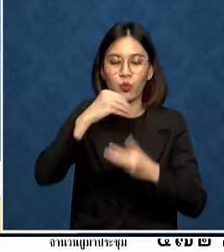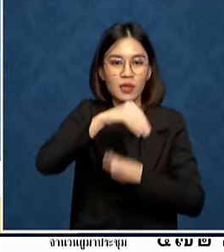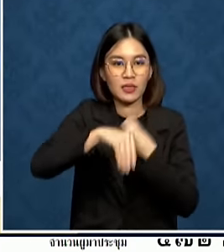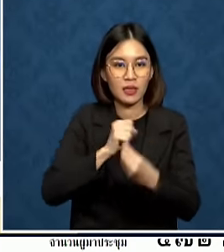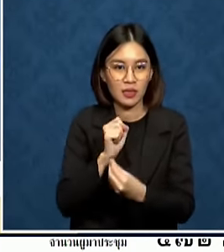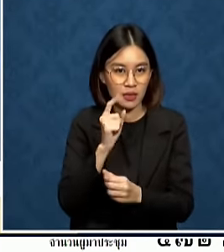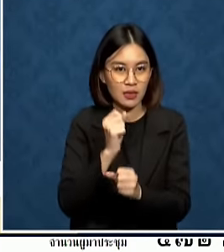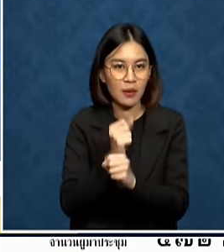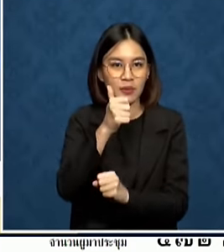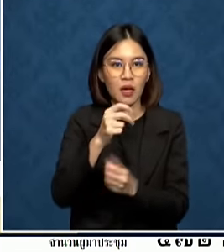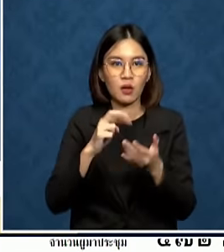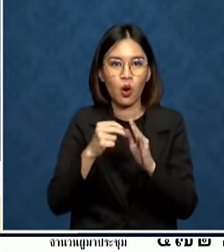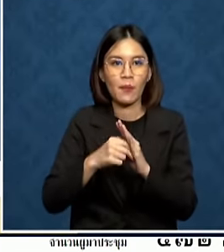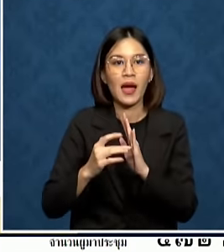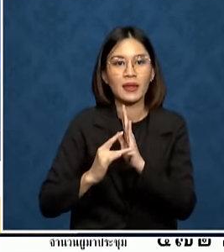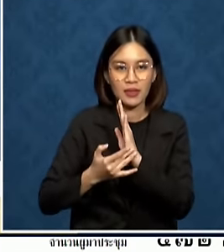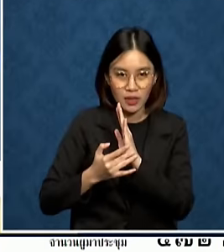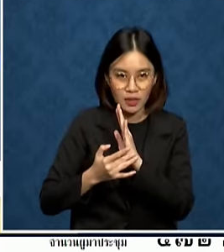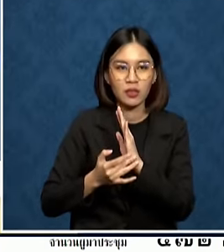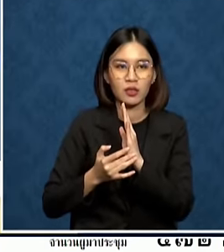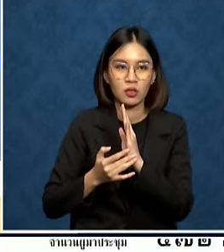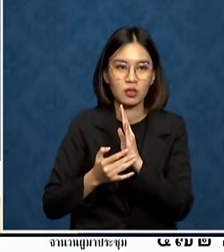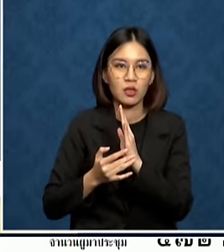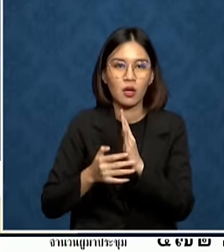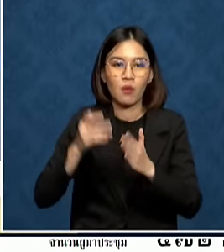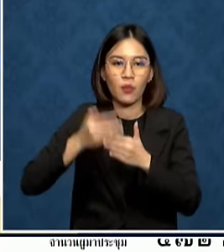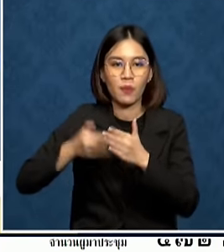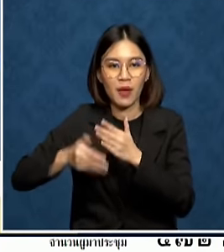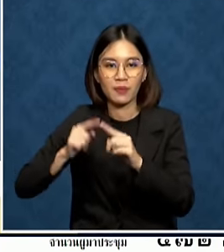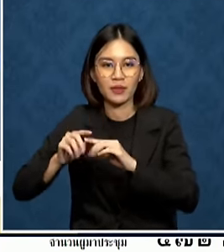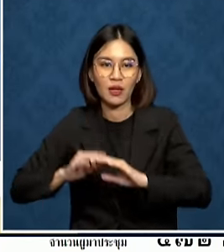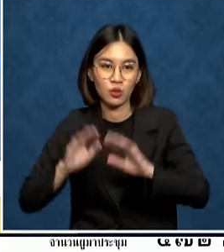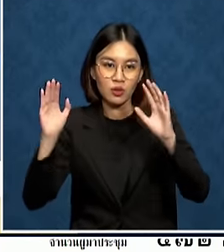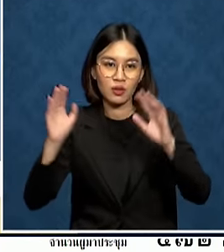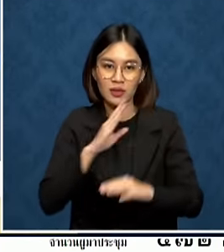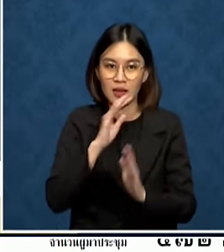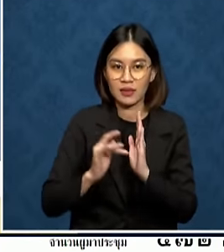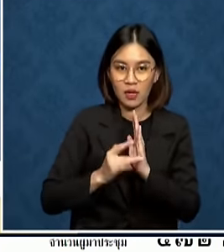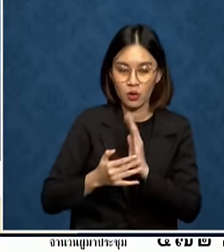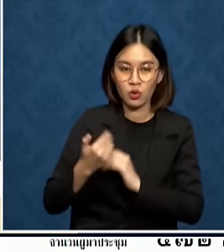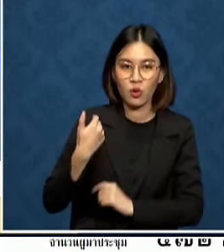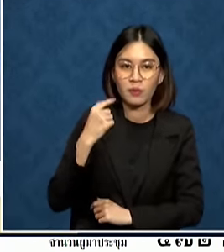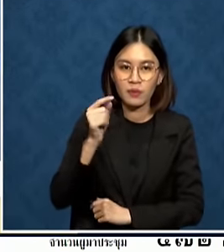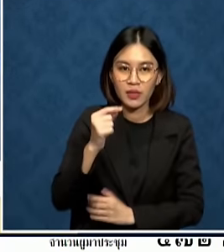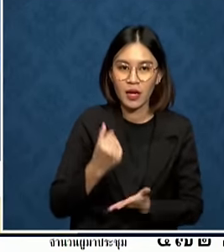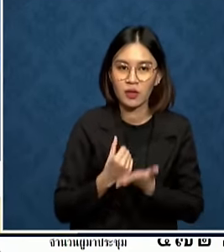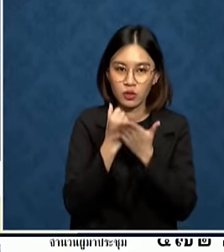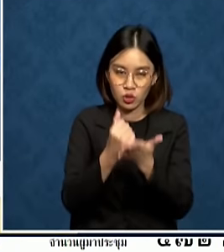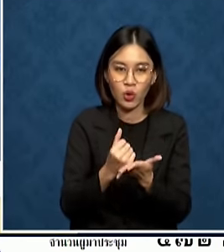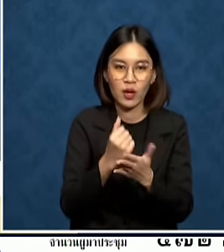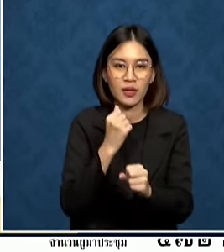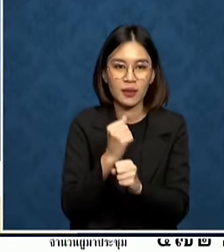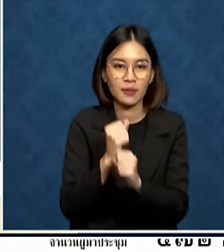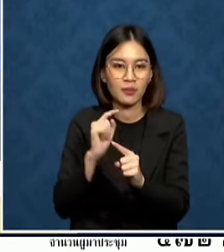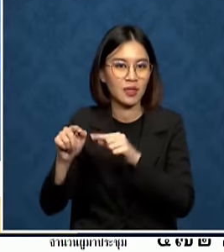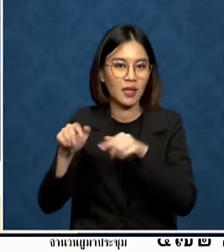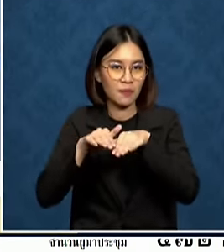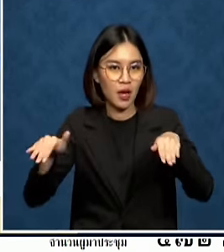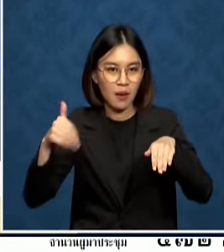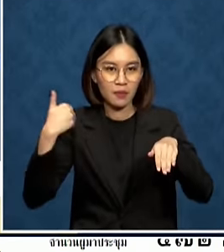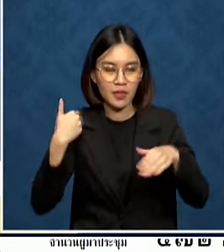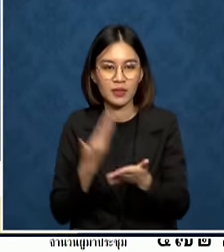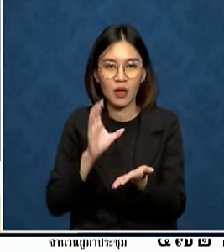โทได้ต้องการเทคโนโลยีเพื่อทลายความจำกัดของทรัพยากรถ้ามีเทคโนโลยีอะไรที่ทำให้การผลิตมีประสิทธิภาพขึ้นต้นทุน